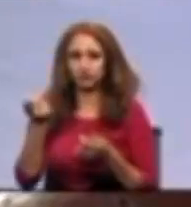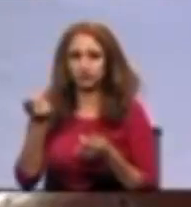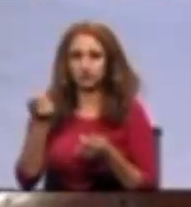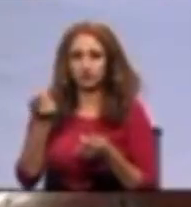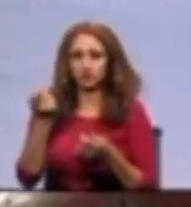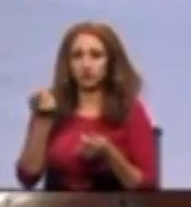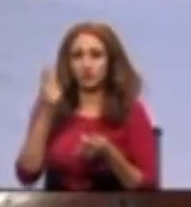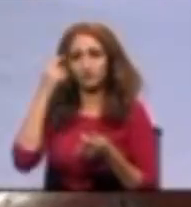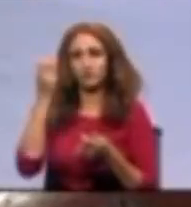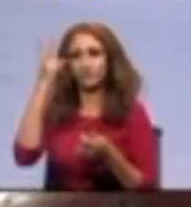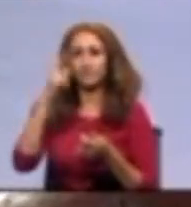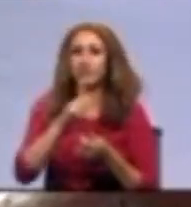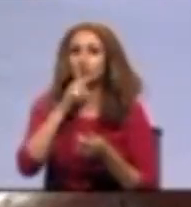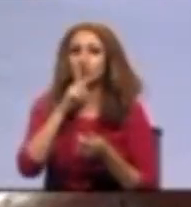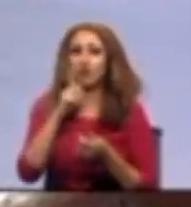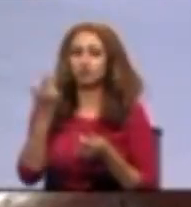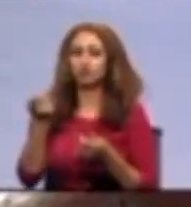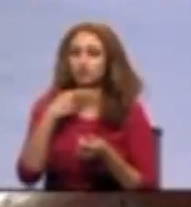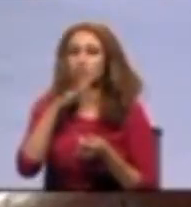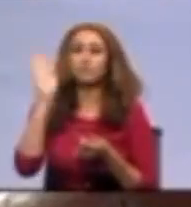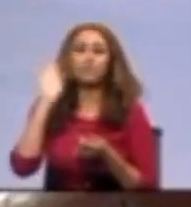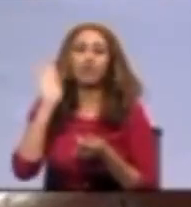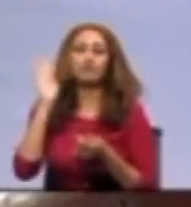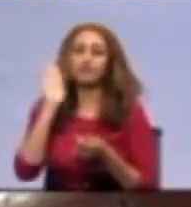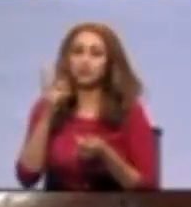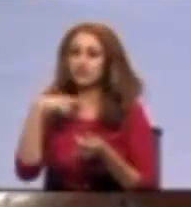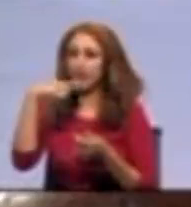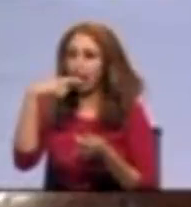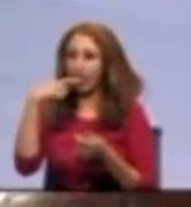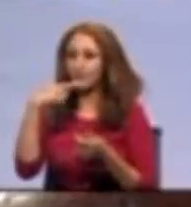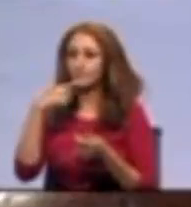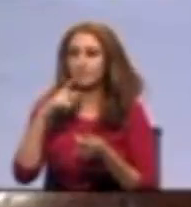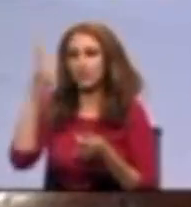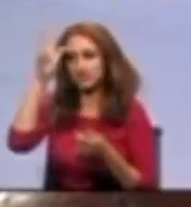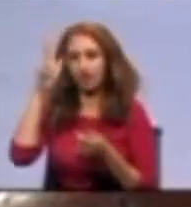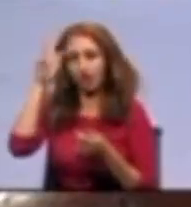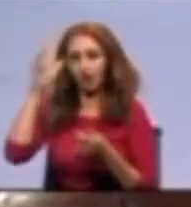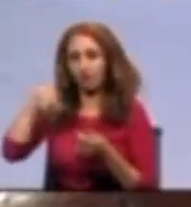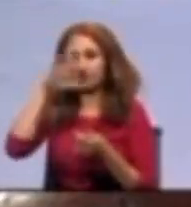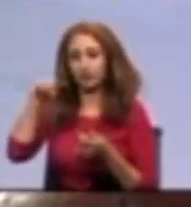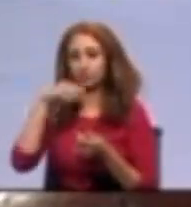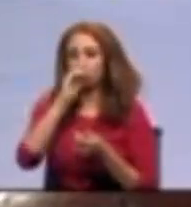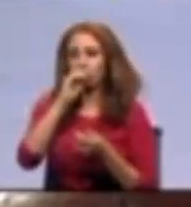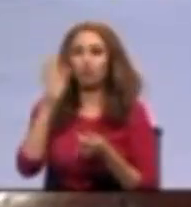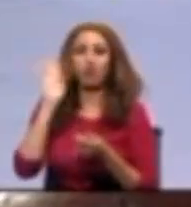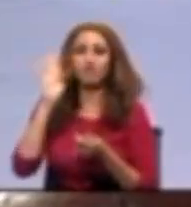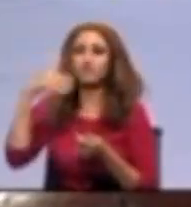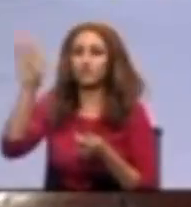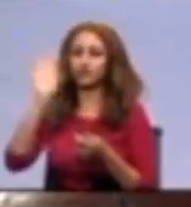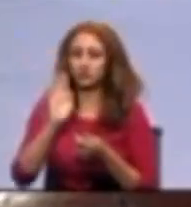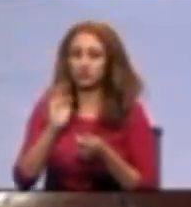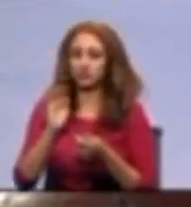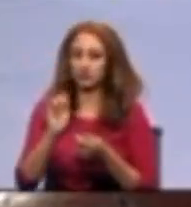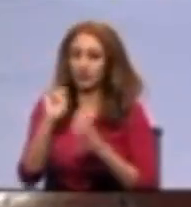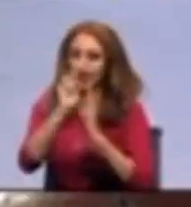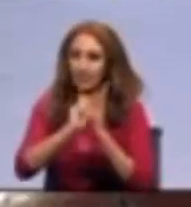بمصر ومتت، هون بضطر رد بس لاهلي وللناس اللي بتحبني وللي عن جد بيعني